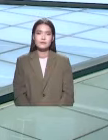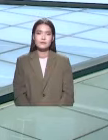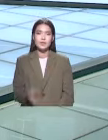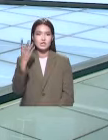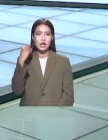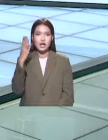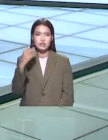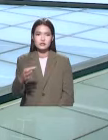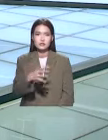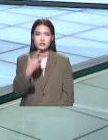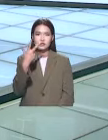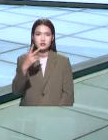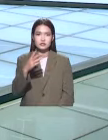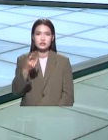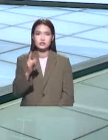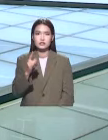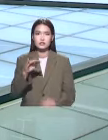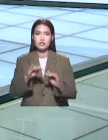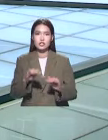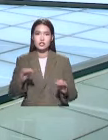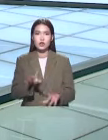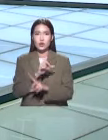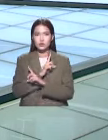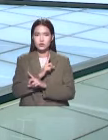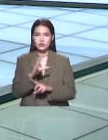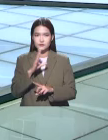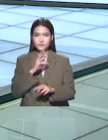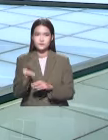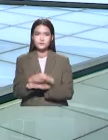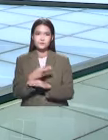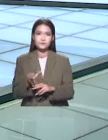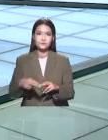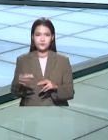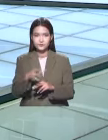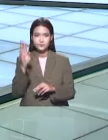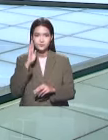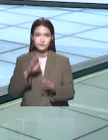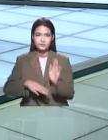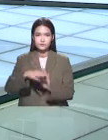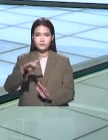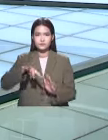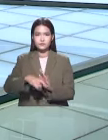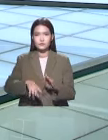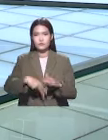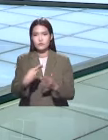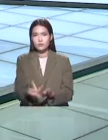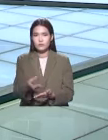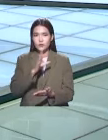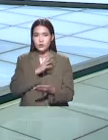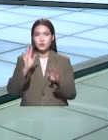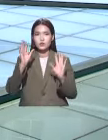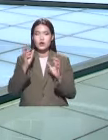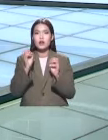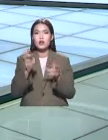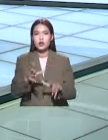Ал Алматы облысында 3 жасар бүлдіршін балабақшада көз жұмды. Ол тәрбие орнының аумағында суға толы кәріз құдығына құлап кеткен. Оқиға қалай